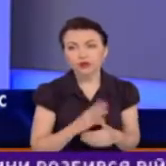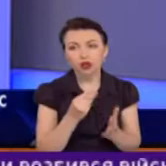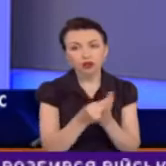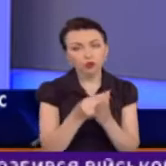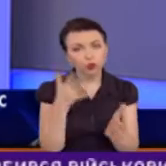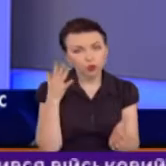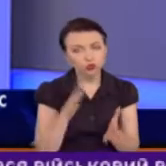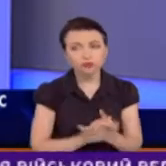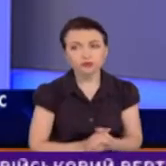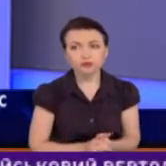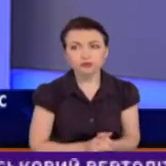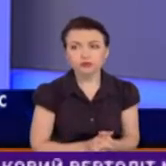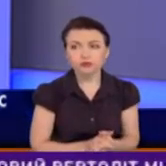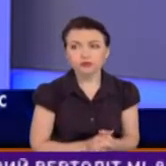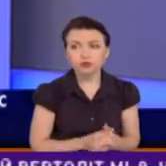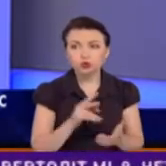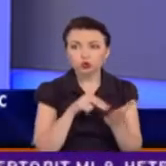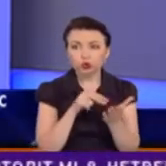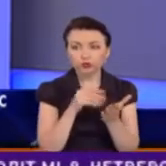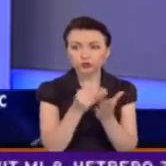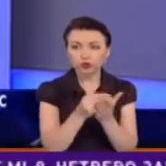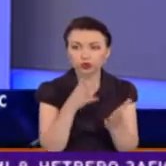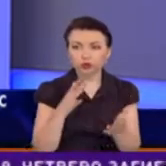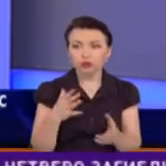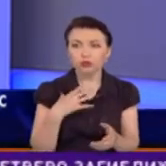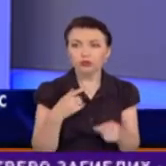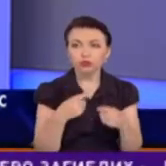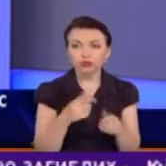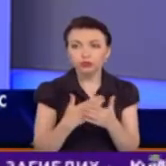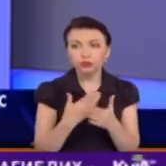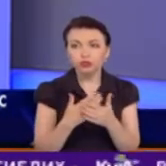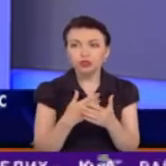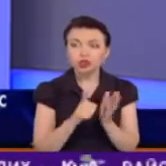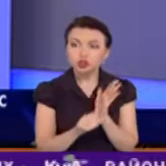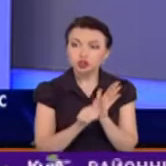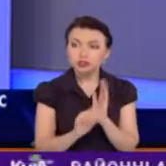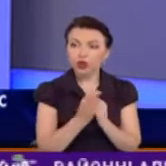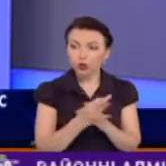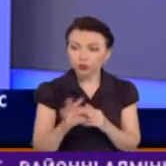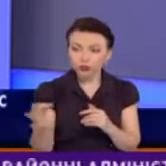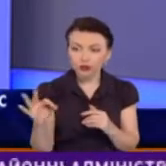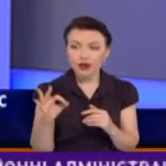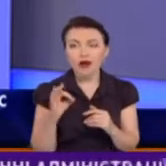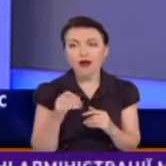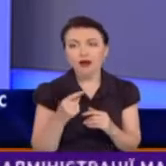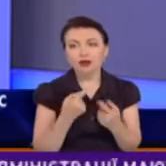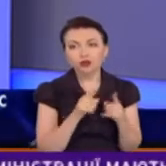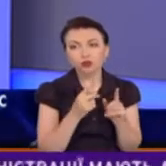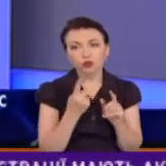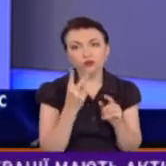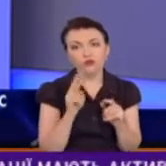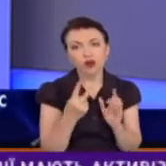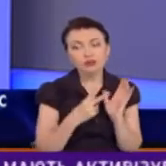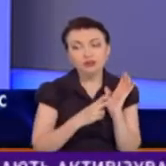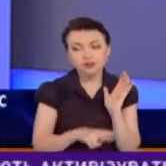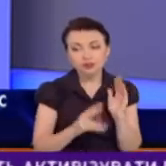найдорожчі. Так, тобто, по собі вартості. Да, ви продавали зазвичай там, по 60 копійок, ДТЕК продавав по 2,70, відпустили